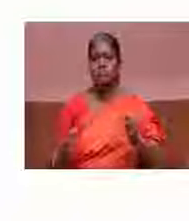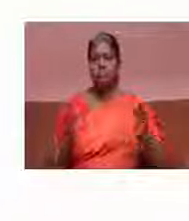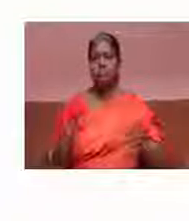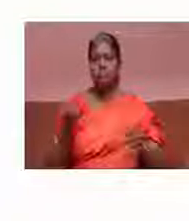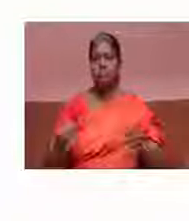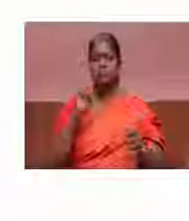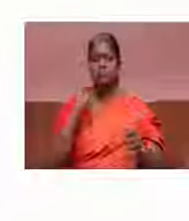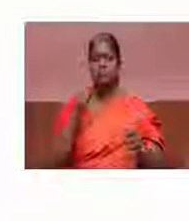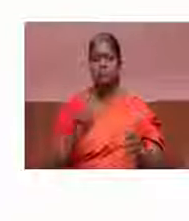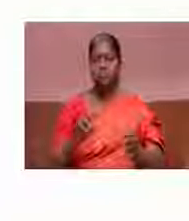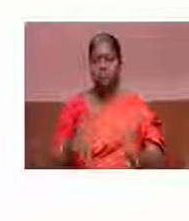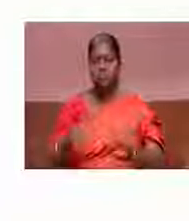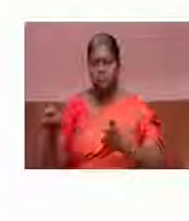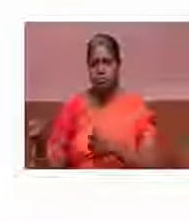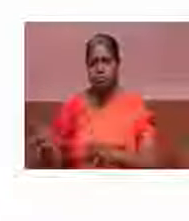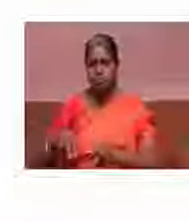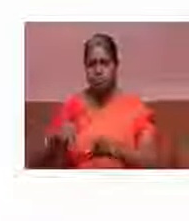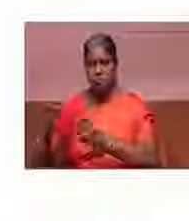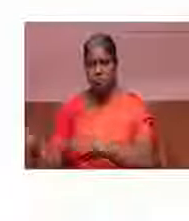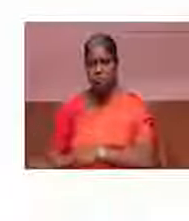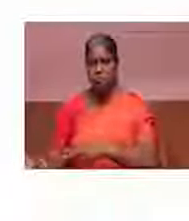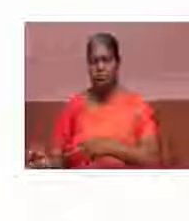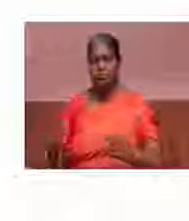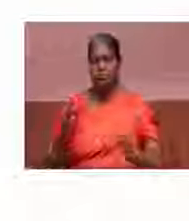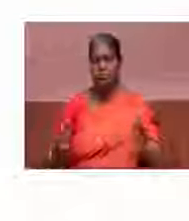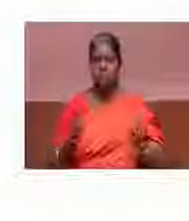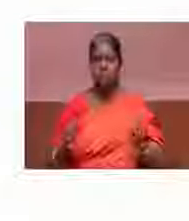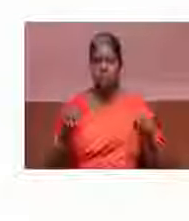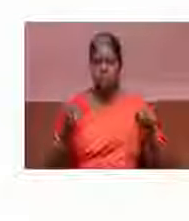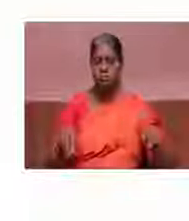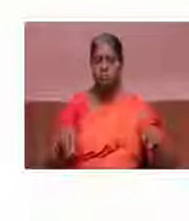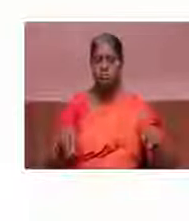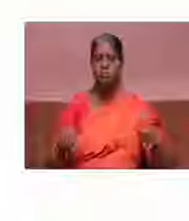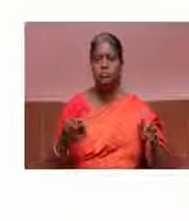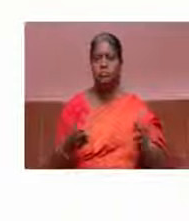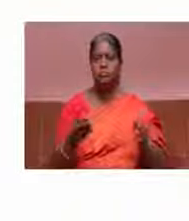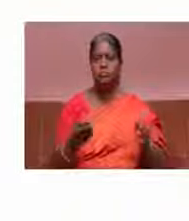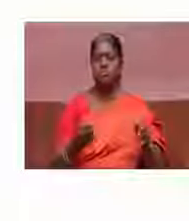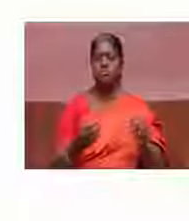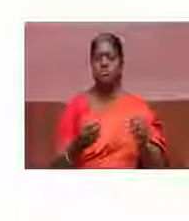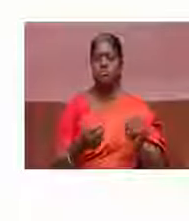உள்ளவர்கள் கீழே இறங்கும்போது வீல்சேரை நிறுத்த உதவி செய்யும்.